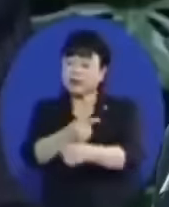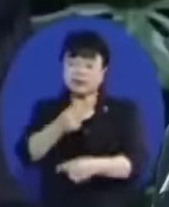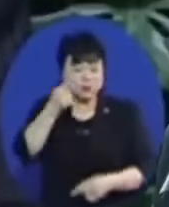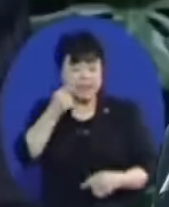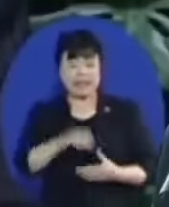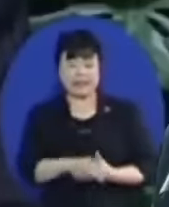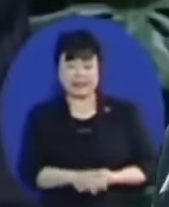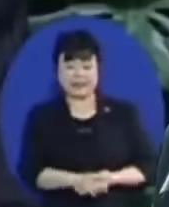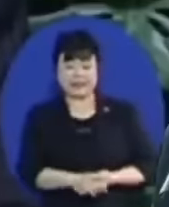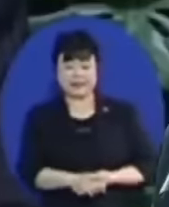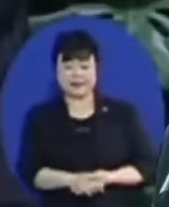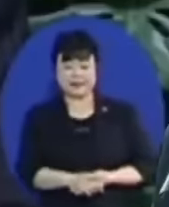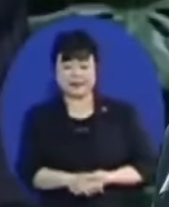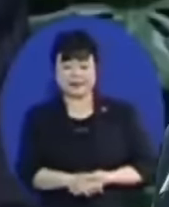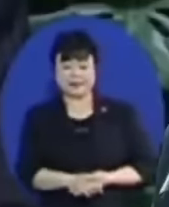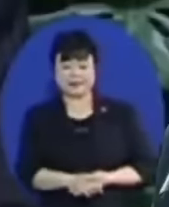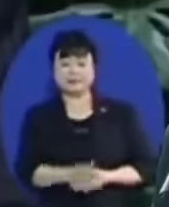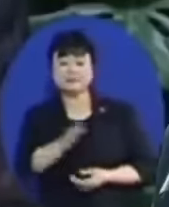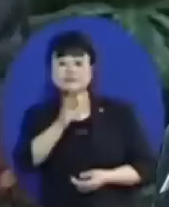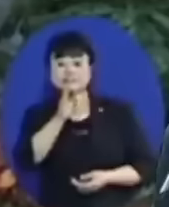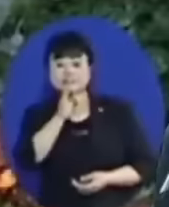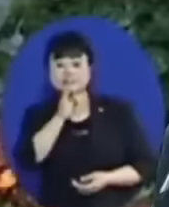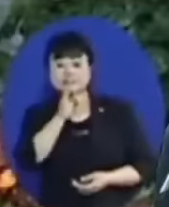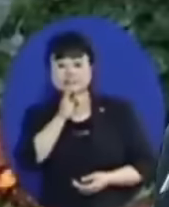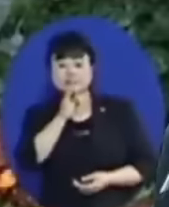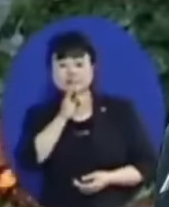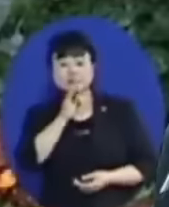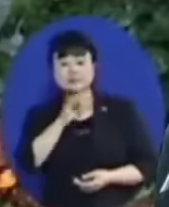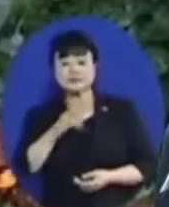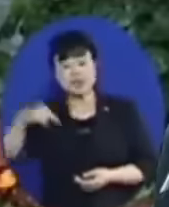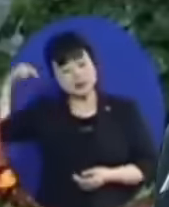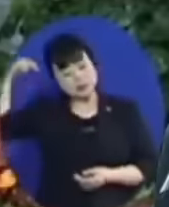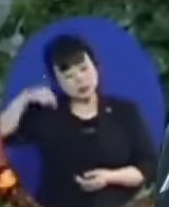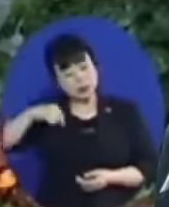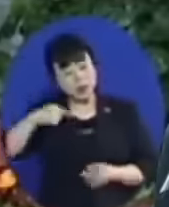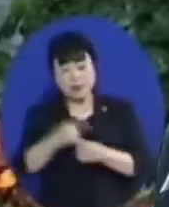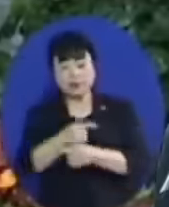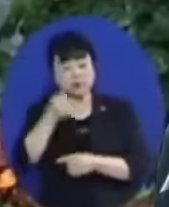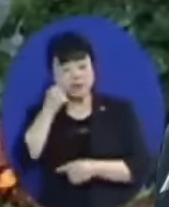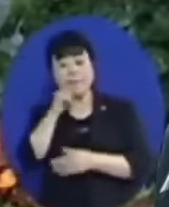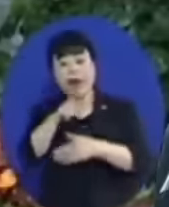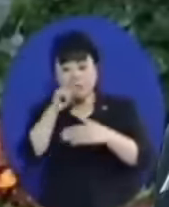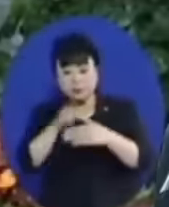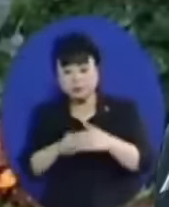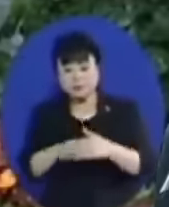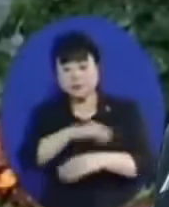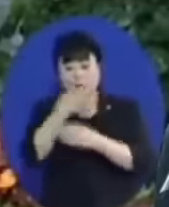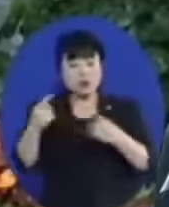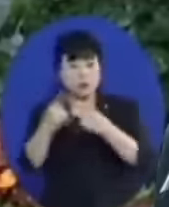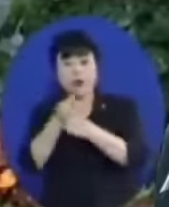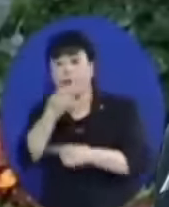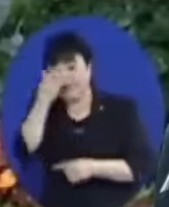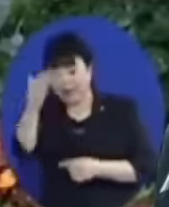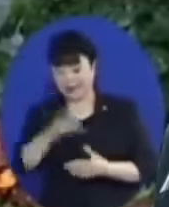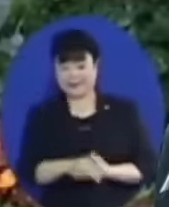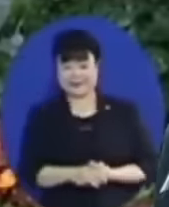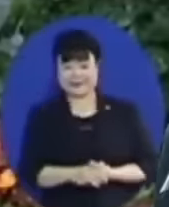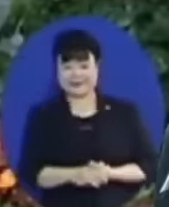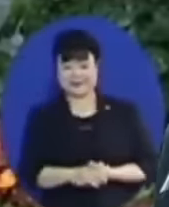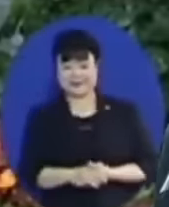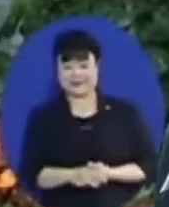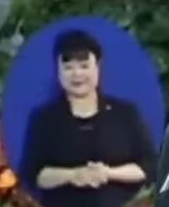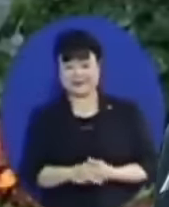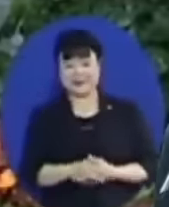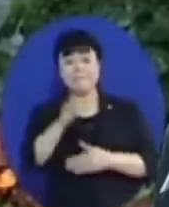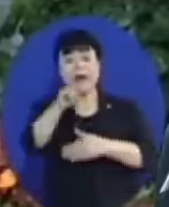미각이 마음을 바꿔 놓을 힘이 없습니다. 촉각이 마음을 바꿔 놓을 힘이 없습니다. 그러나 마음은 이 모든 것을 다 바꾸어 놓을 수 있는 것입니다.